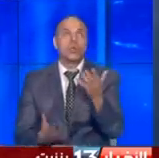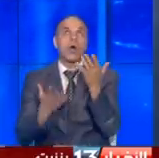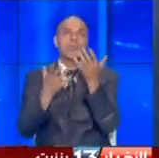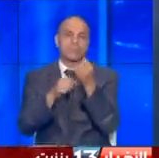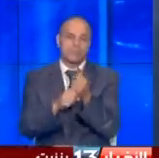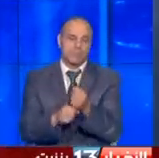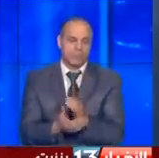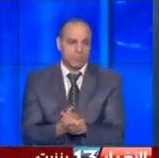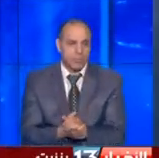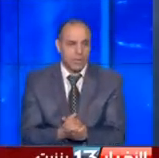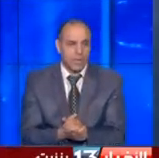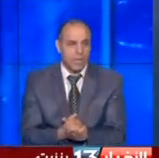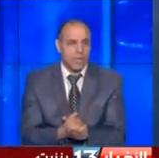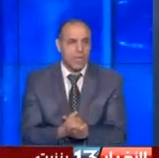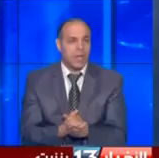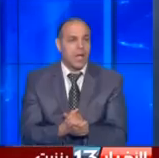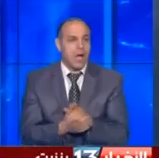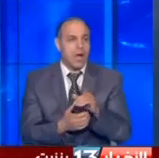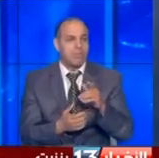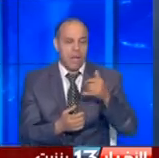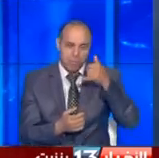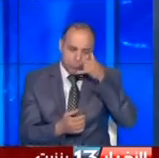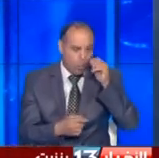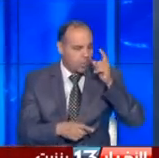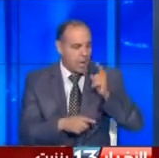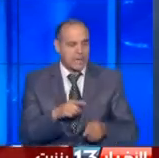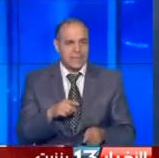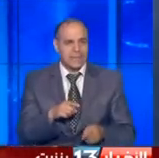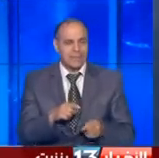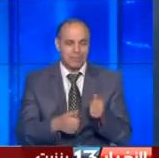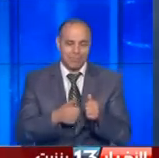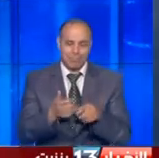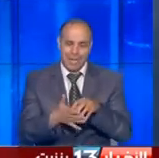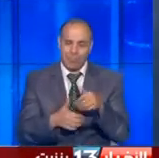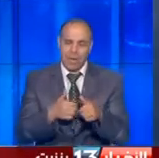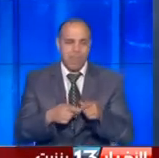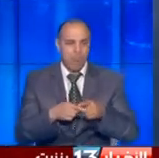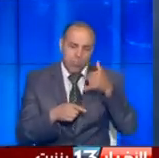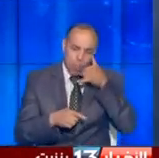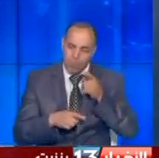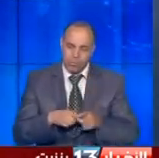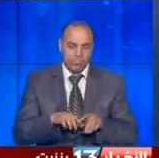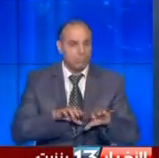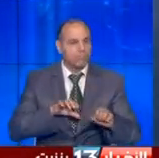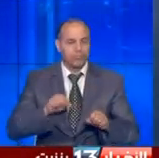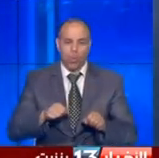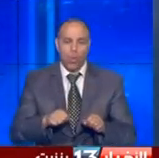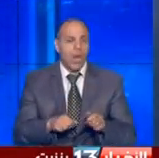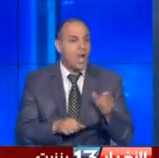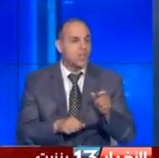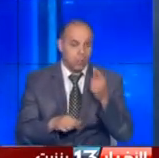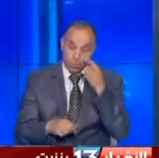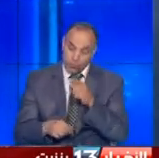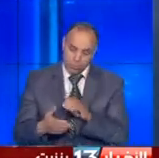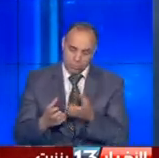رب الكل. تحجير اصطحاب الأجهزة الإلكترونية إلى مراكز الامتحان إجراء تم تذكير المترشحين